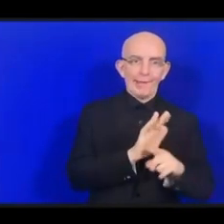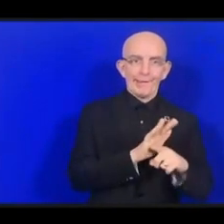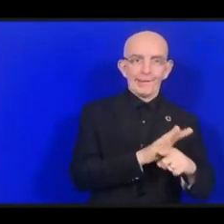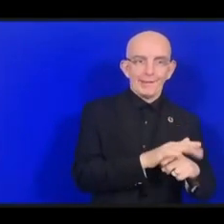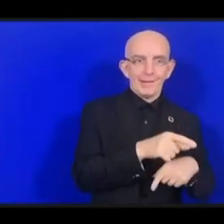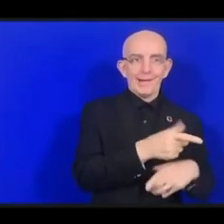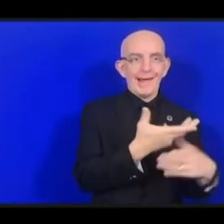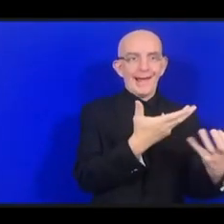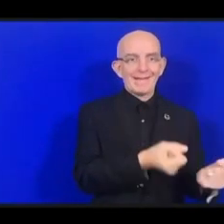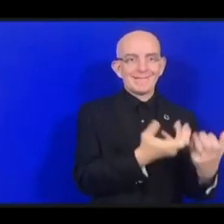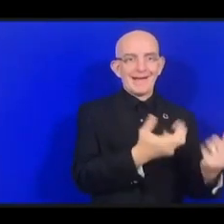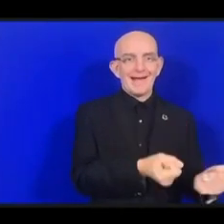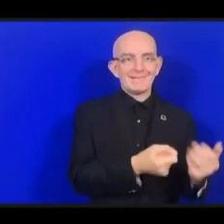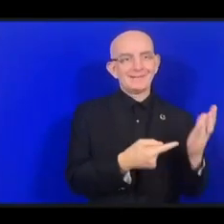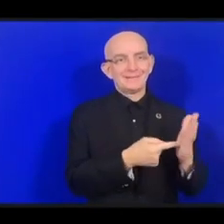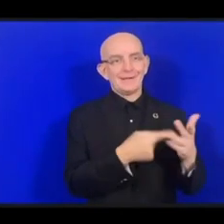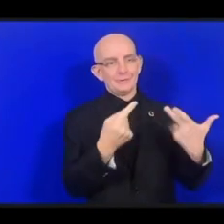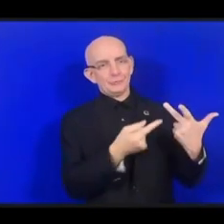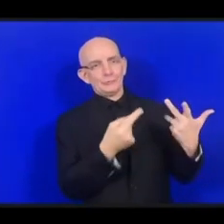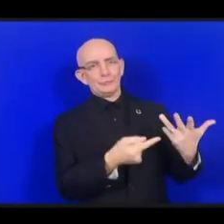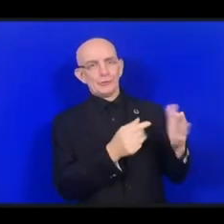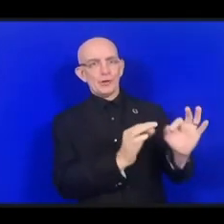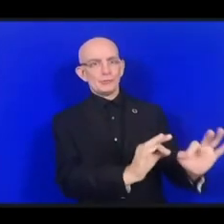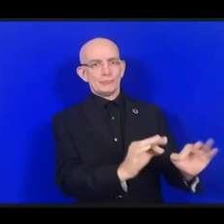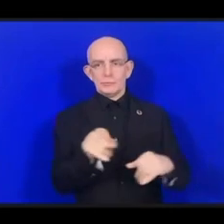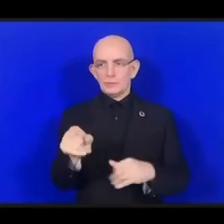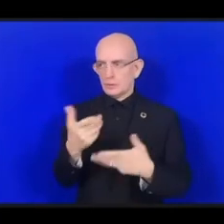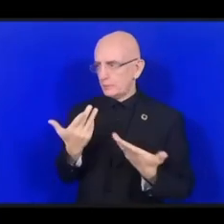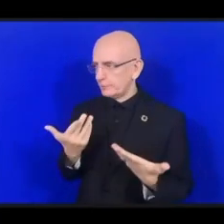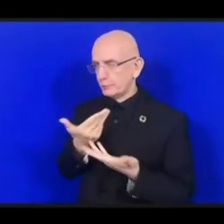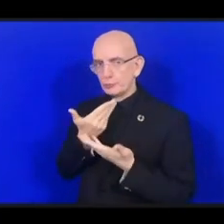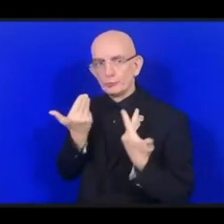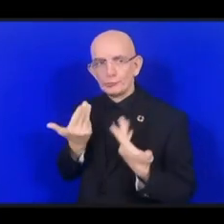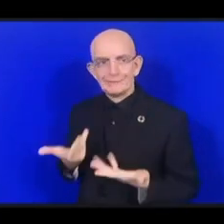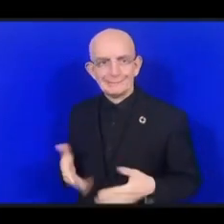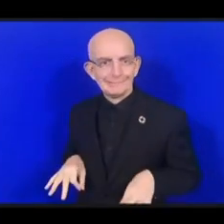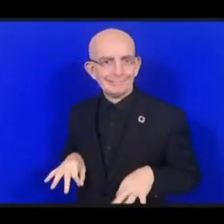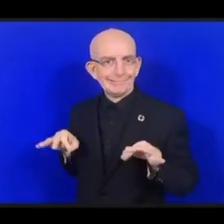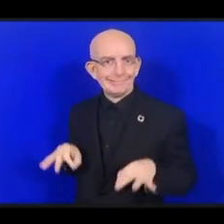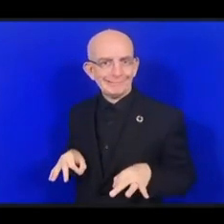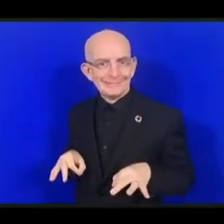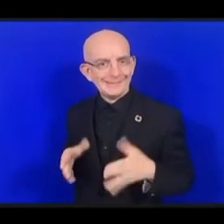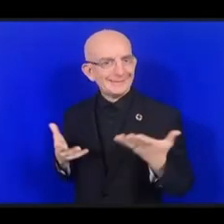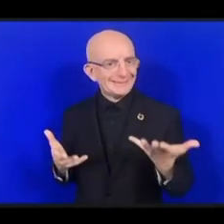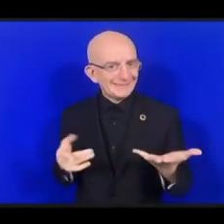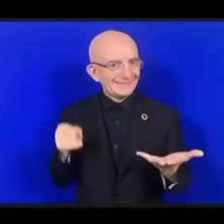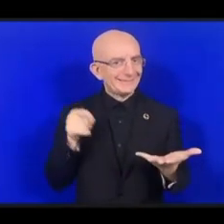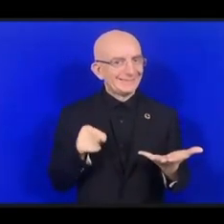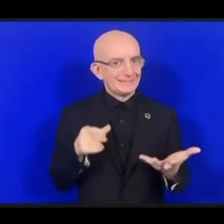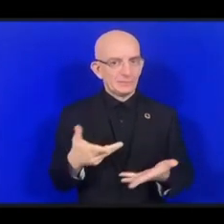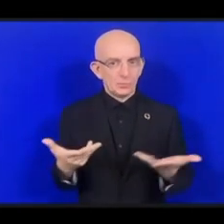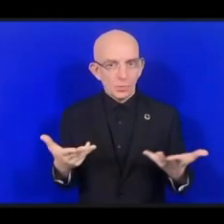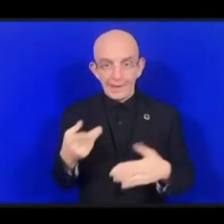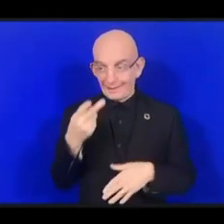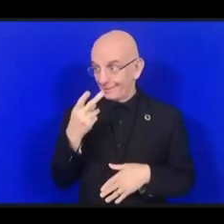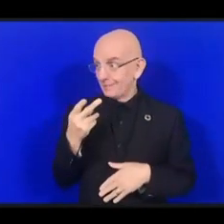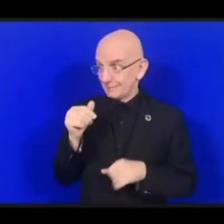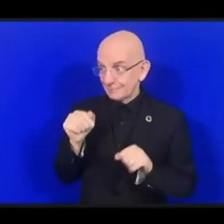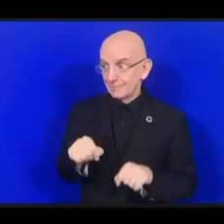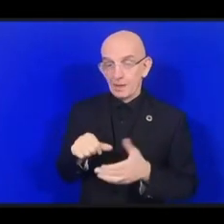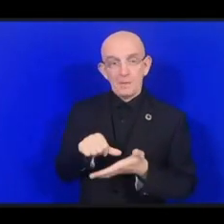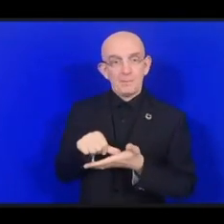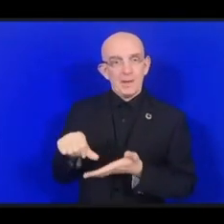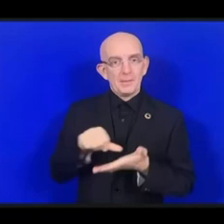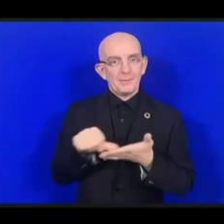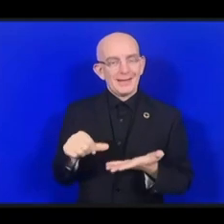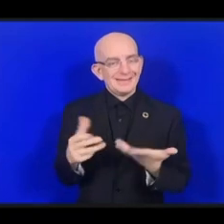التحديات في وقتنا الحالي والواقع ان امكانيه الوصول الى التكنولوجيا والقدره على تحمل تكاليفها تتفاقم بسبب اوجه